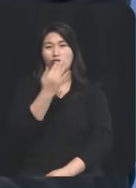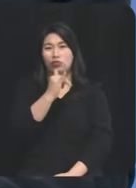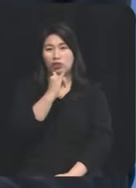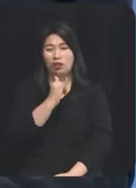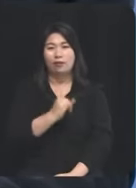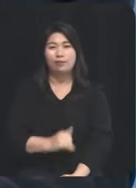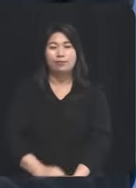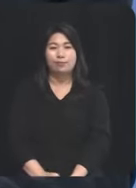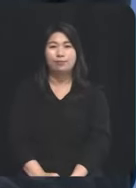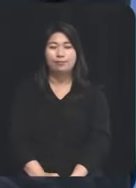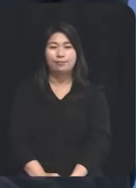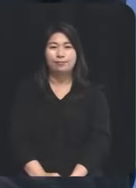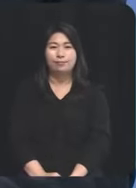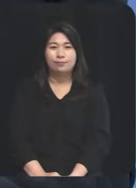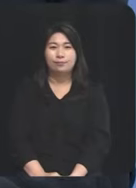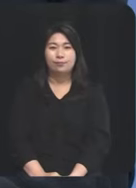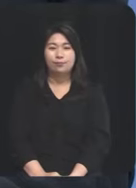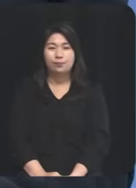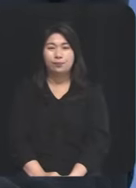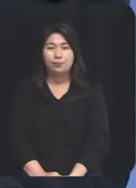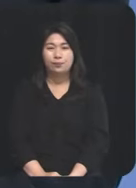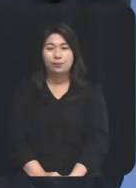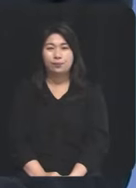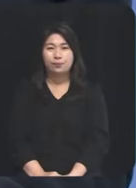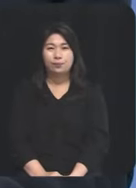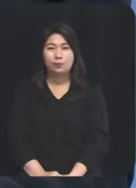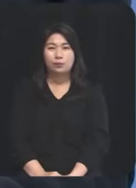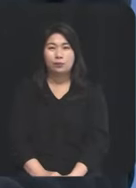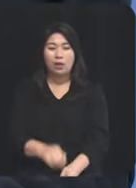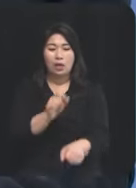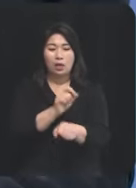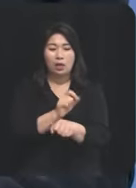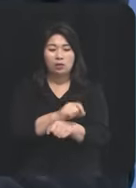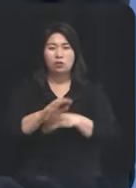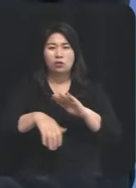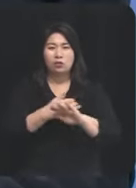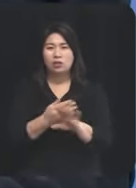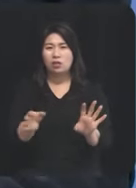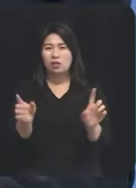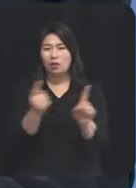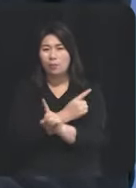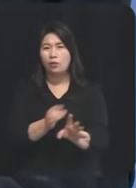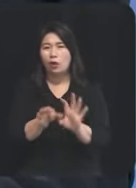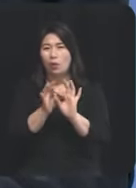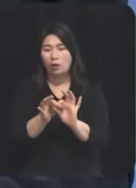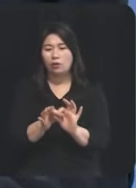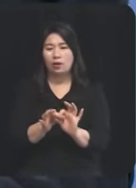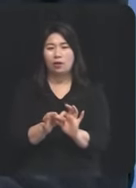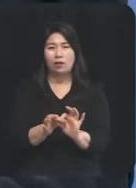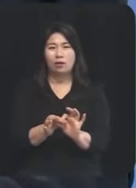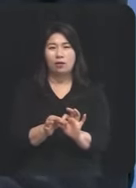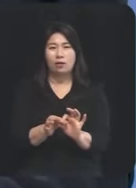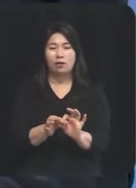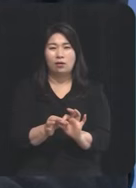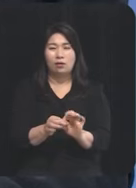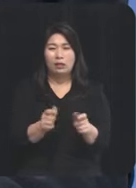필요하다면 가능하다. 네. 알겠습니다. 그리고 이제 행정체제 개편과 관련해서 다자간 협의체